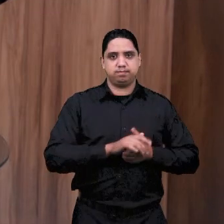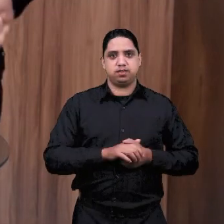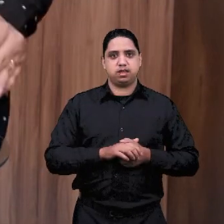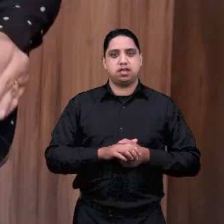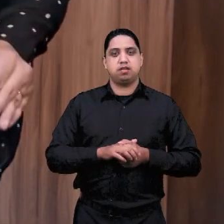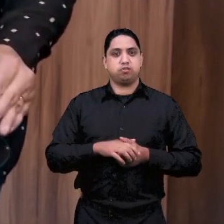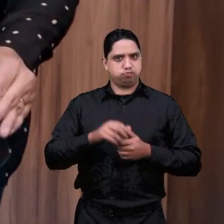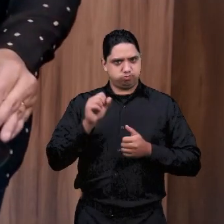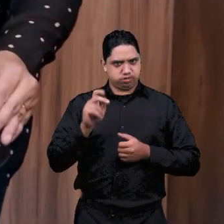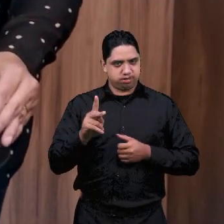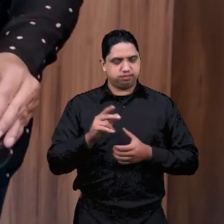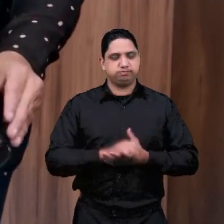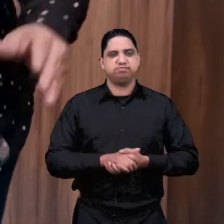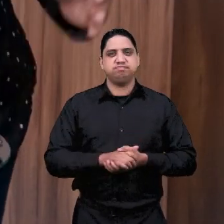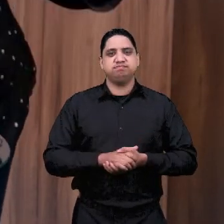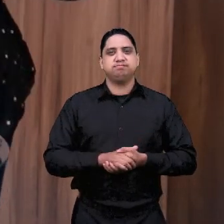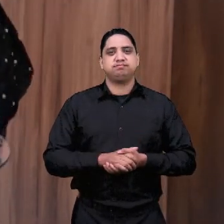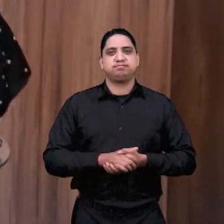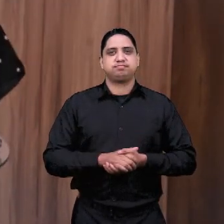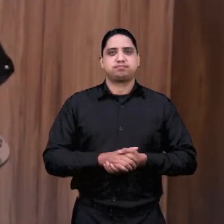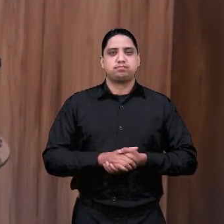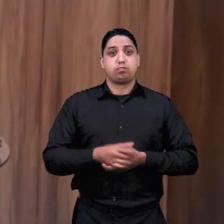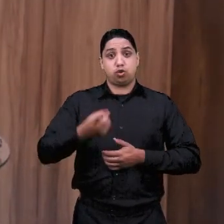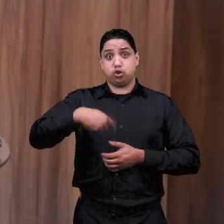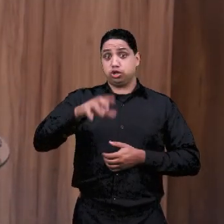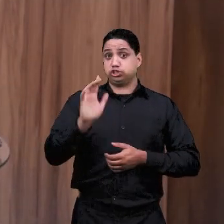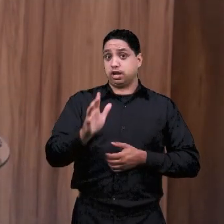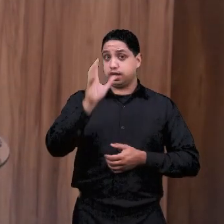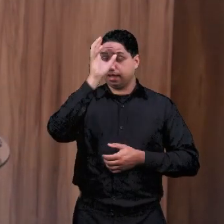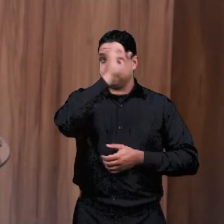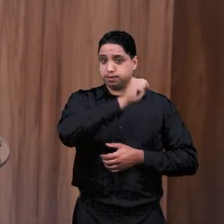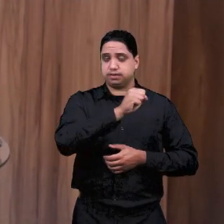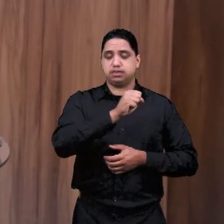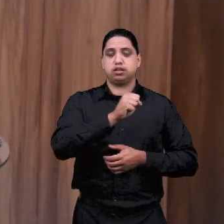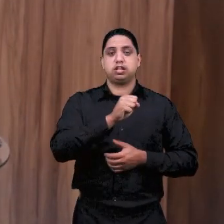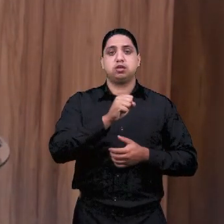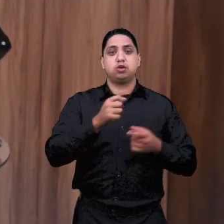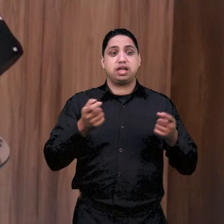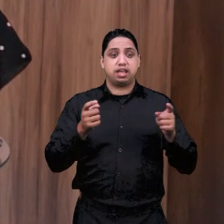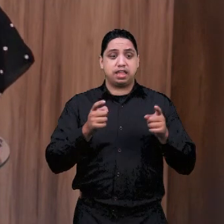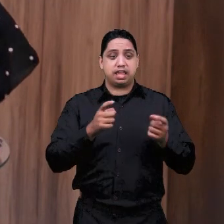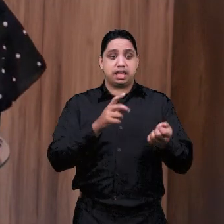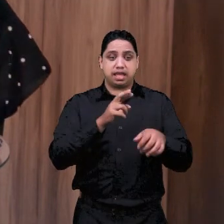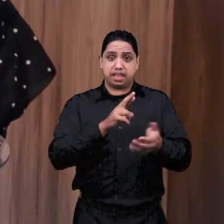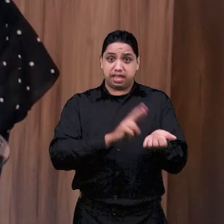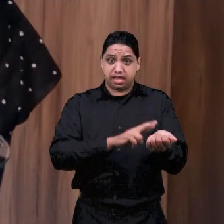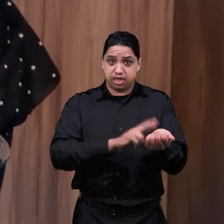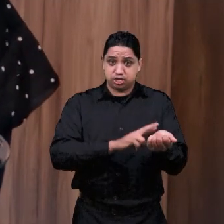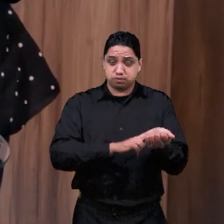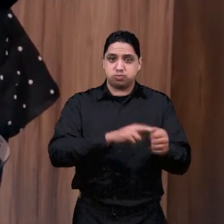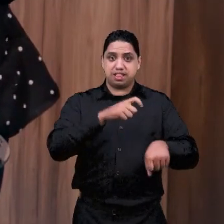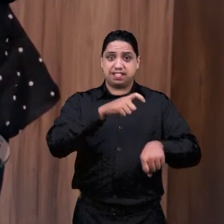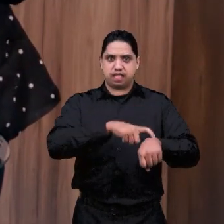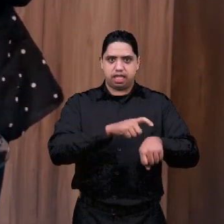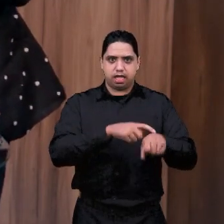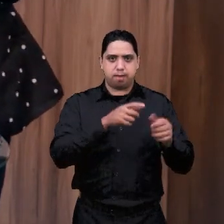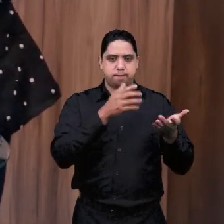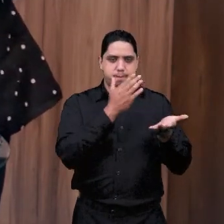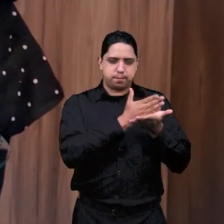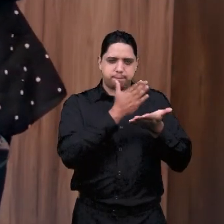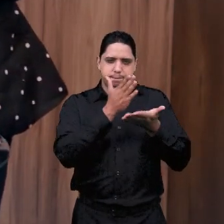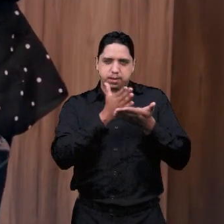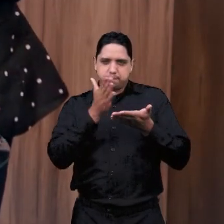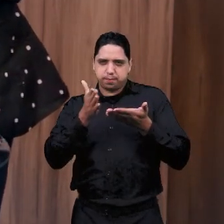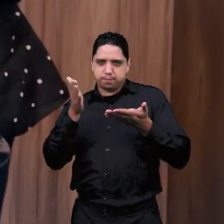dans cet instrument entier. Nous avons déjà appris sur le rythme, sur le temps. Donc maintenant, de manière pratique et